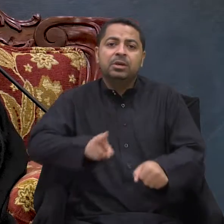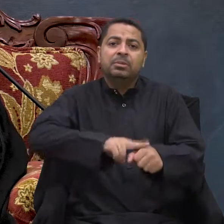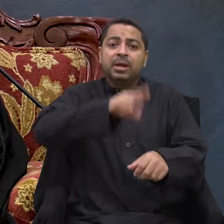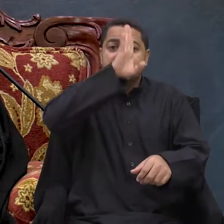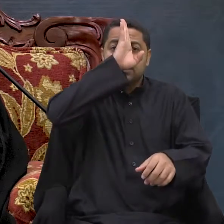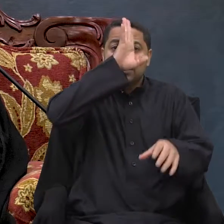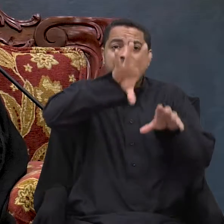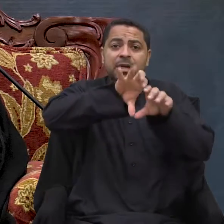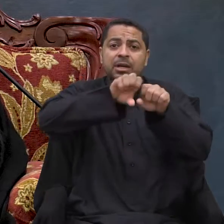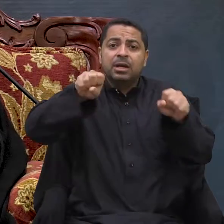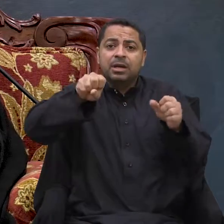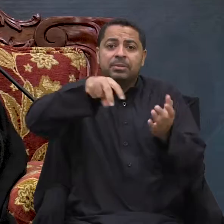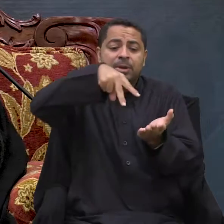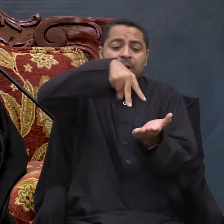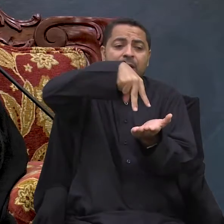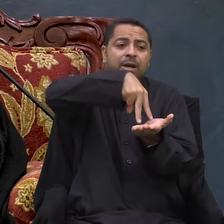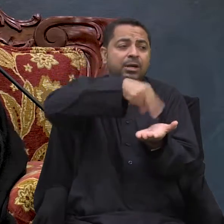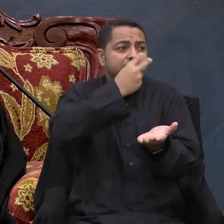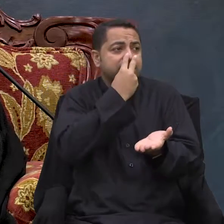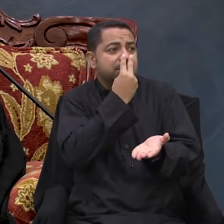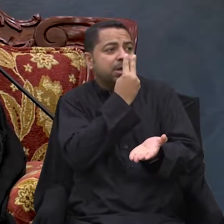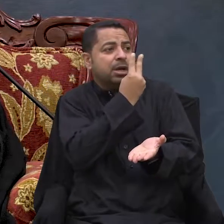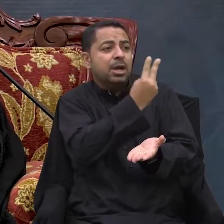الآل فيذري من